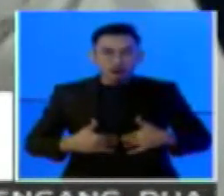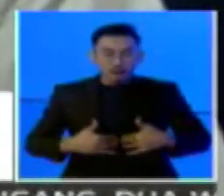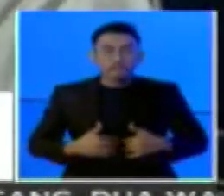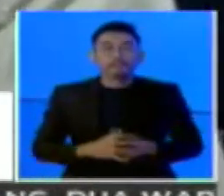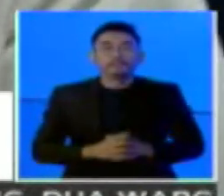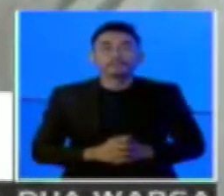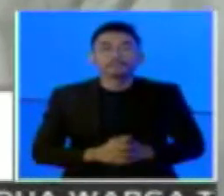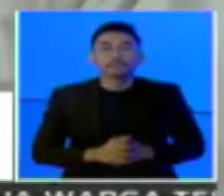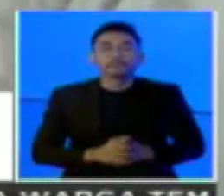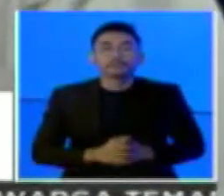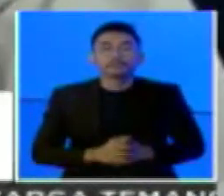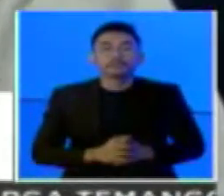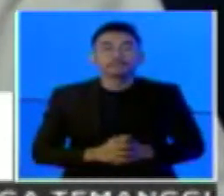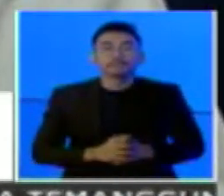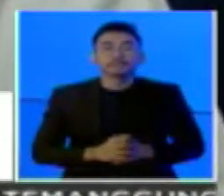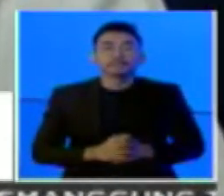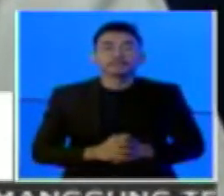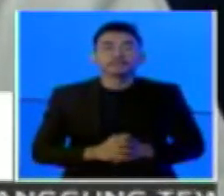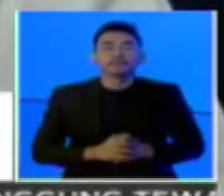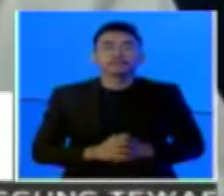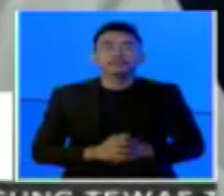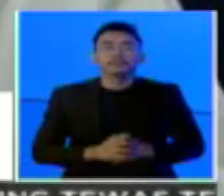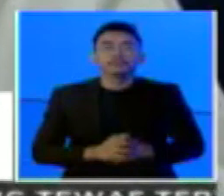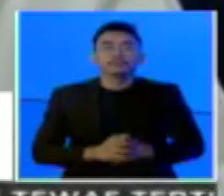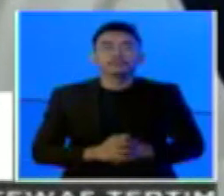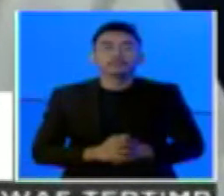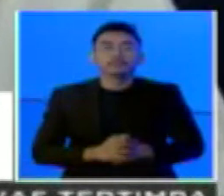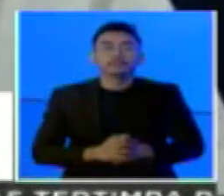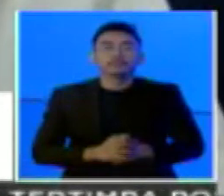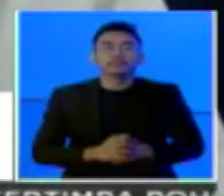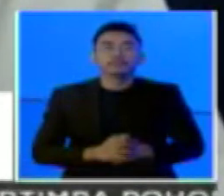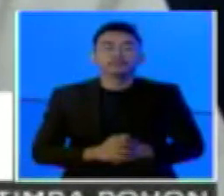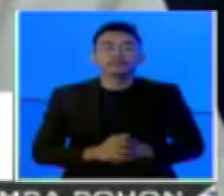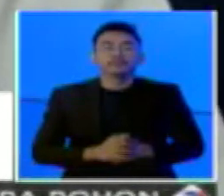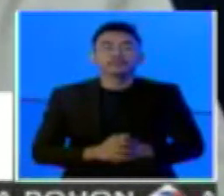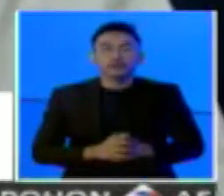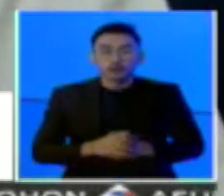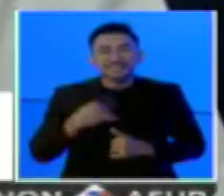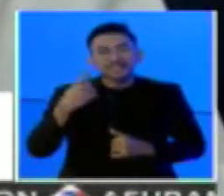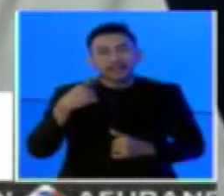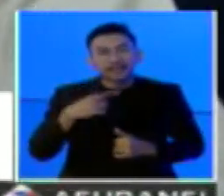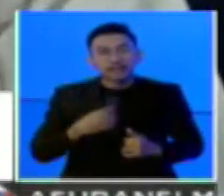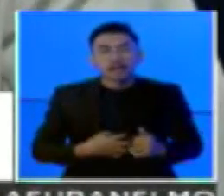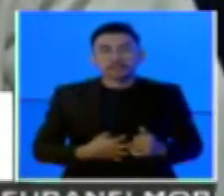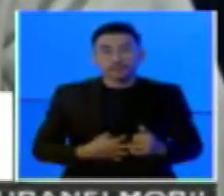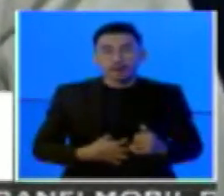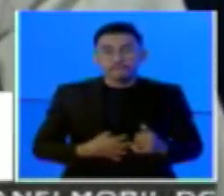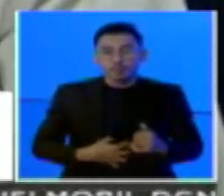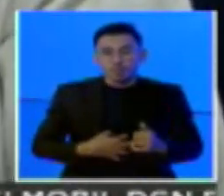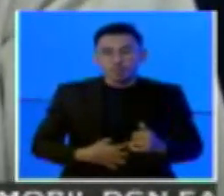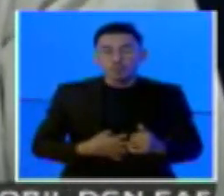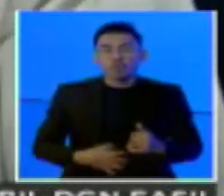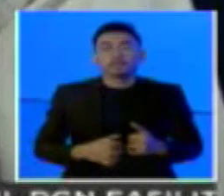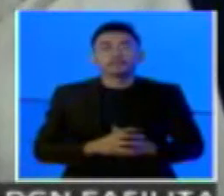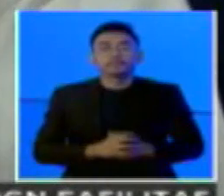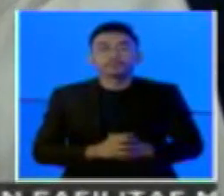Seperti seringkali orang katakan asam lambung. Bisa saja, tapi